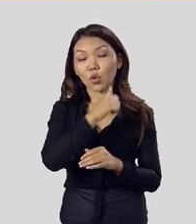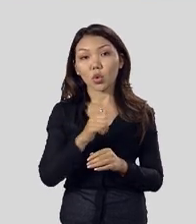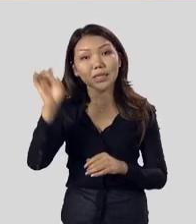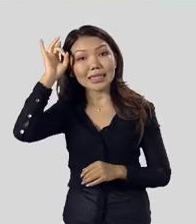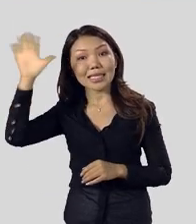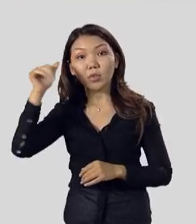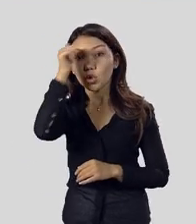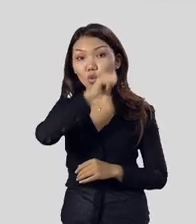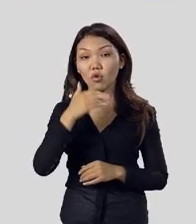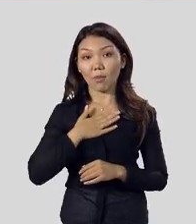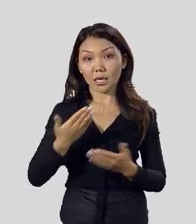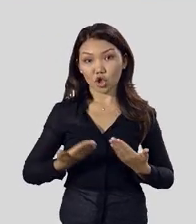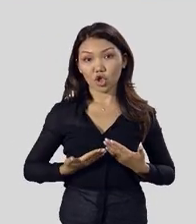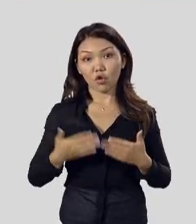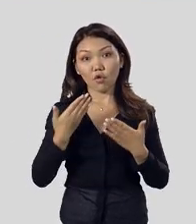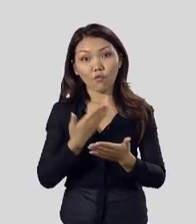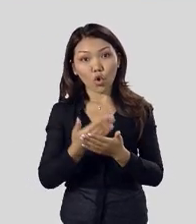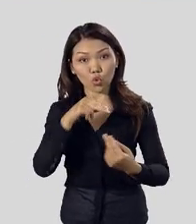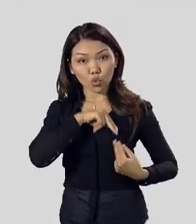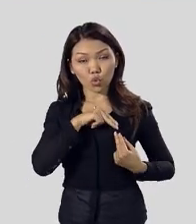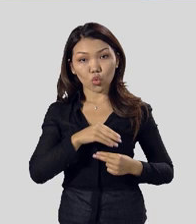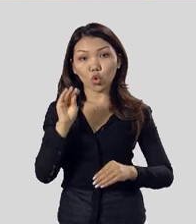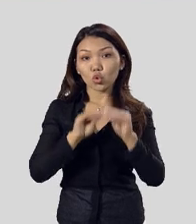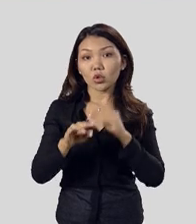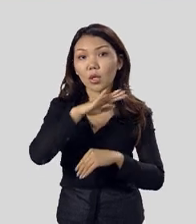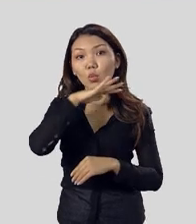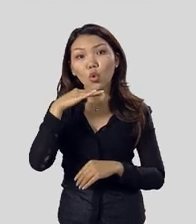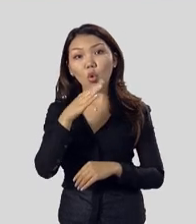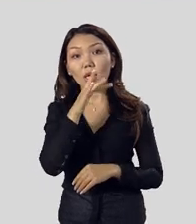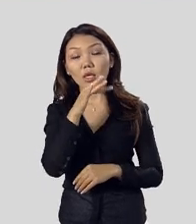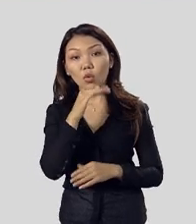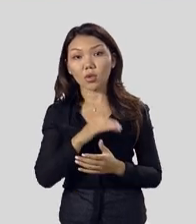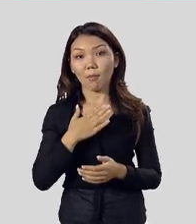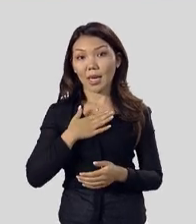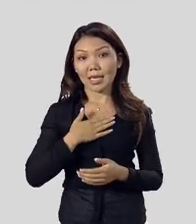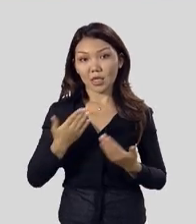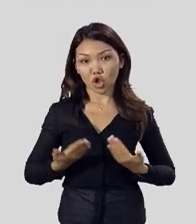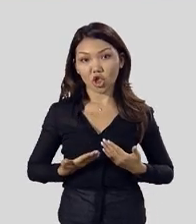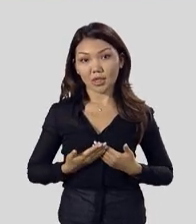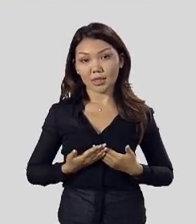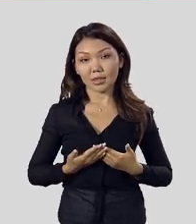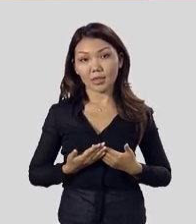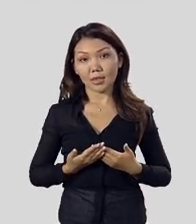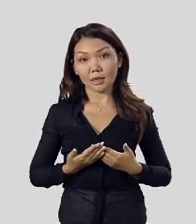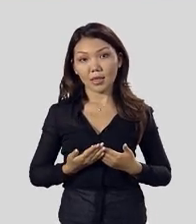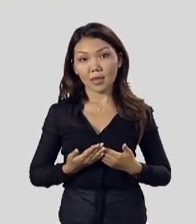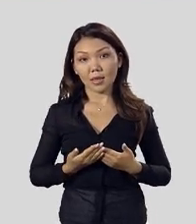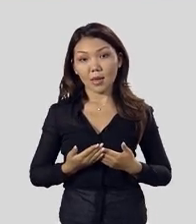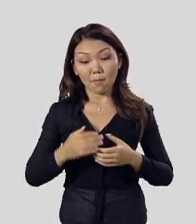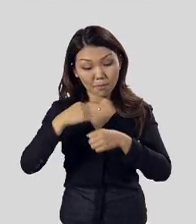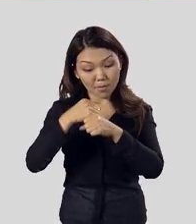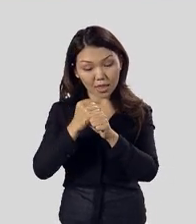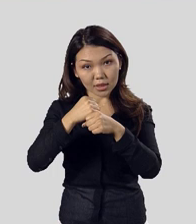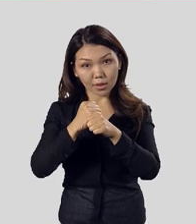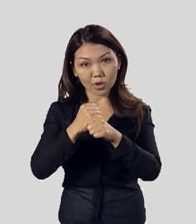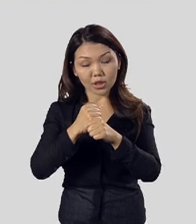вот труд созданной за многие лета моей жизни микроскопические исследования о